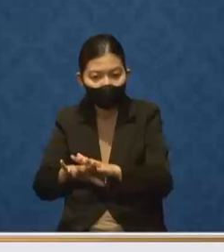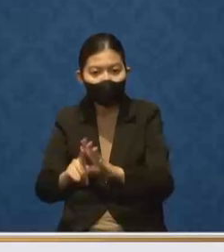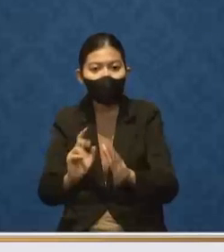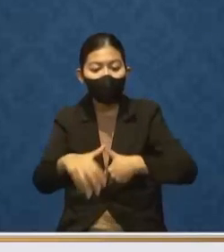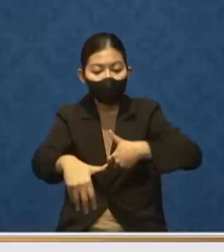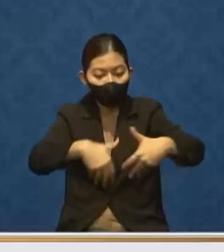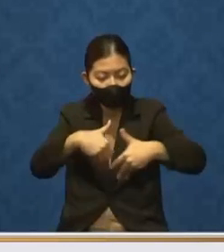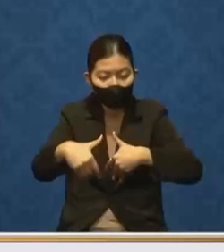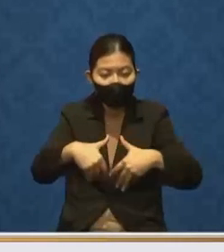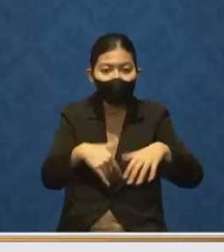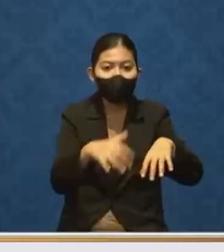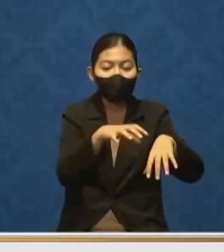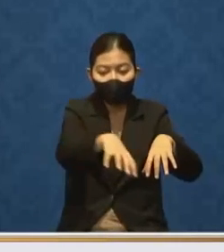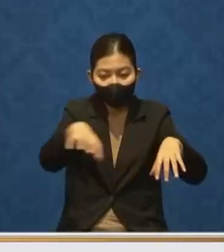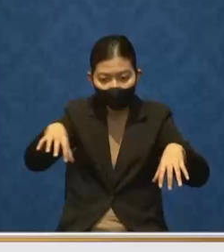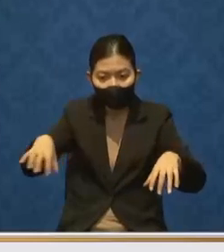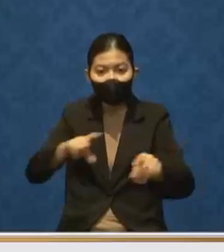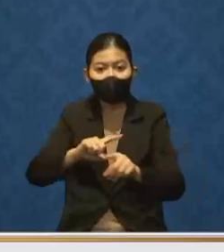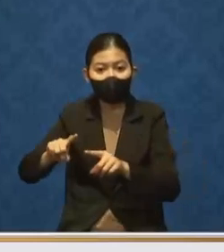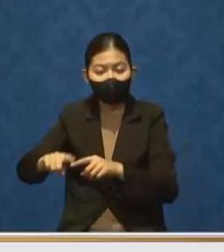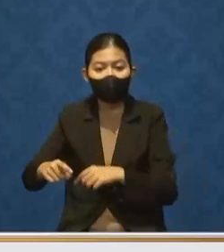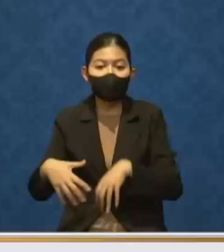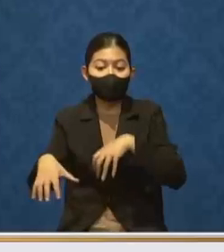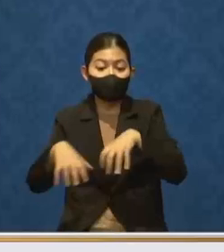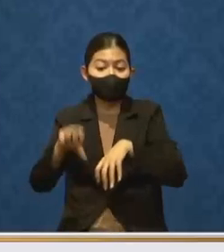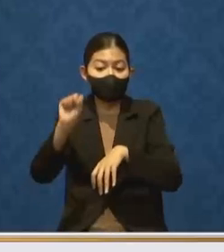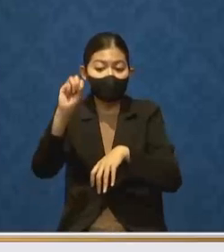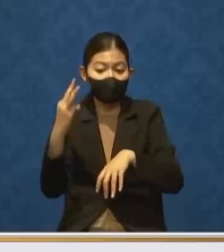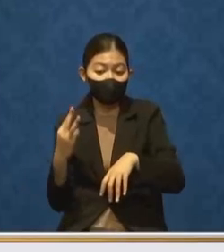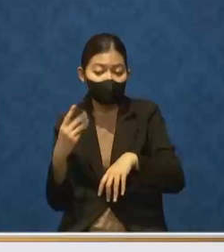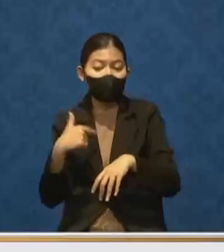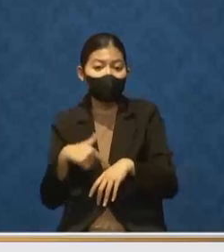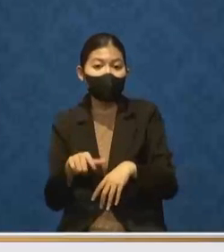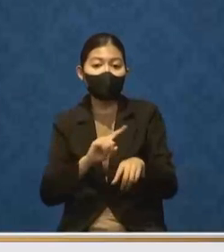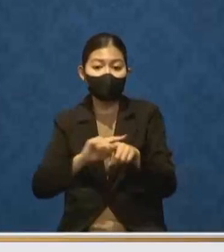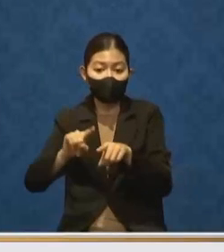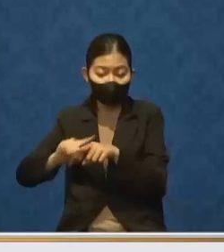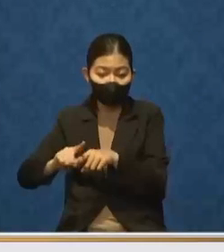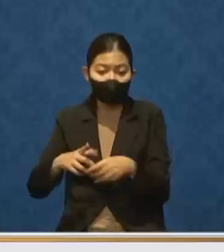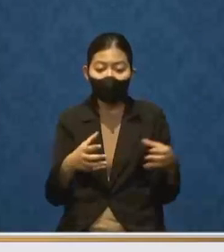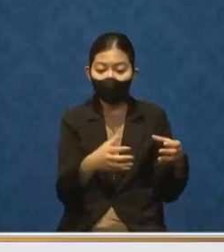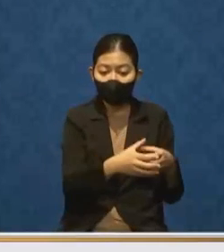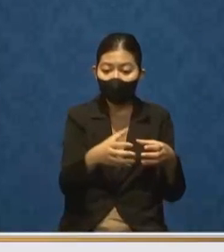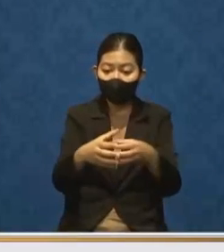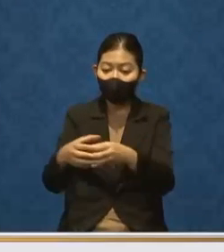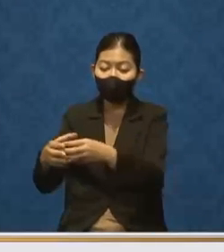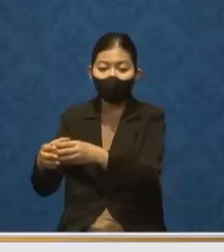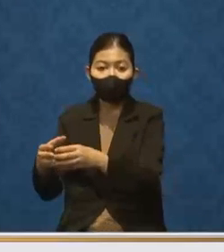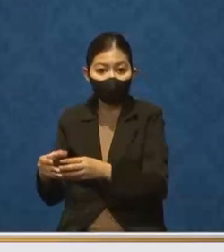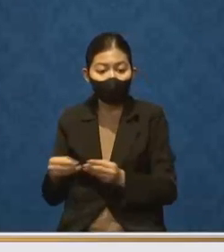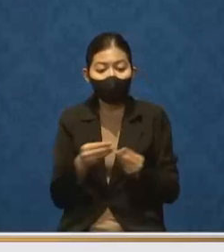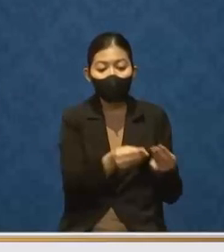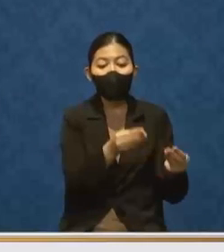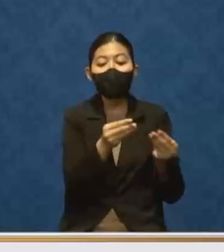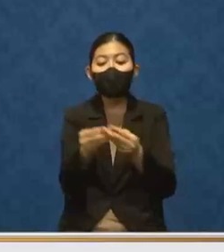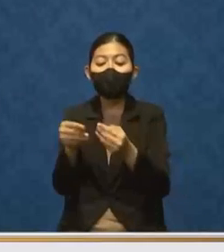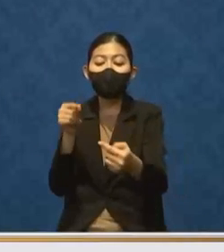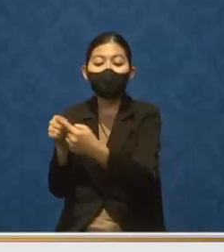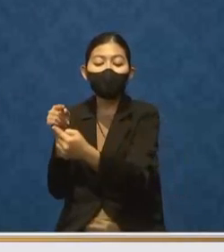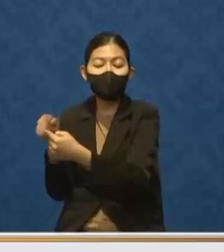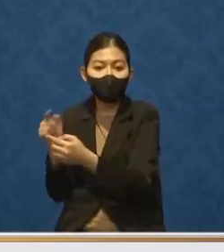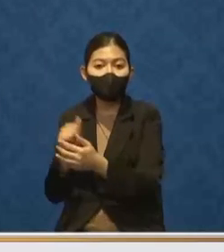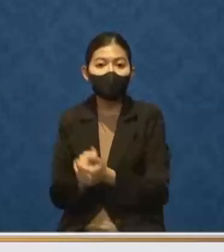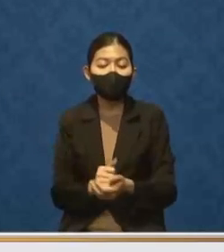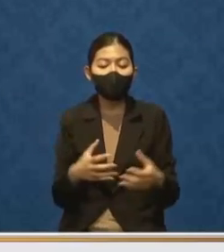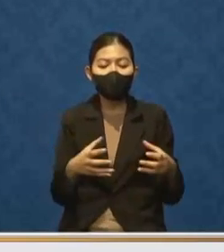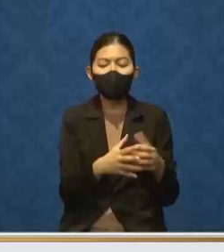นในพื้นที่การจัดสวัสดิการที่จำเป็นสำหรับประชาชนทุกกลุ่มโดยเฉพาะกลุ่มเปราะบางทางสังคมและผู้ที่รับผล